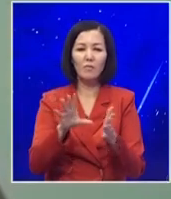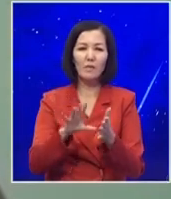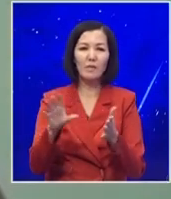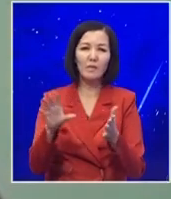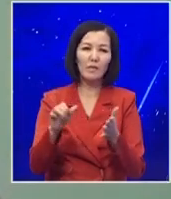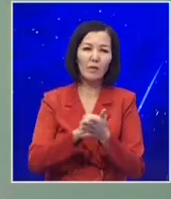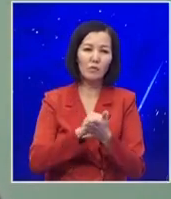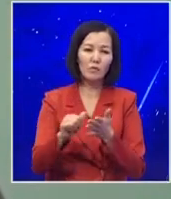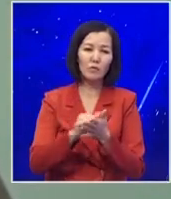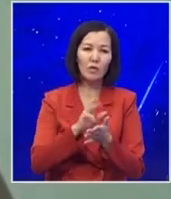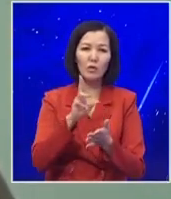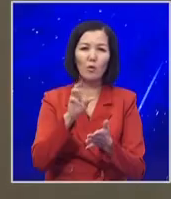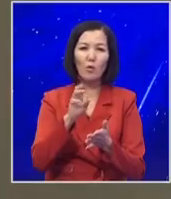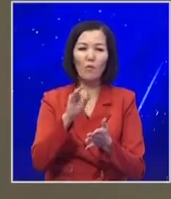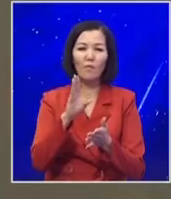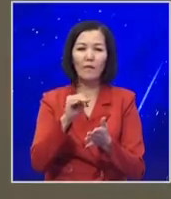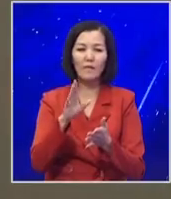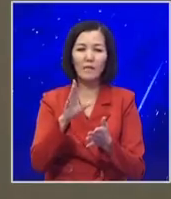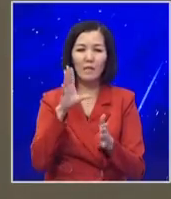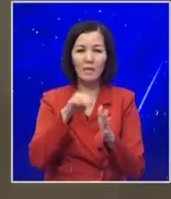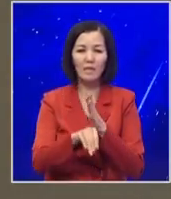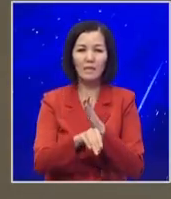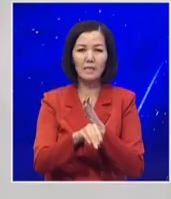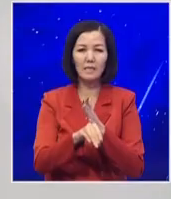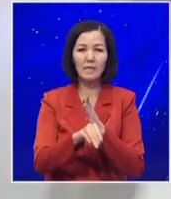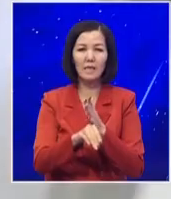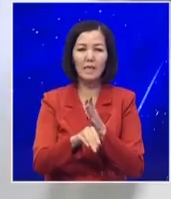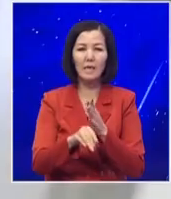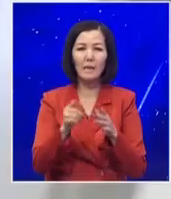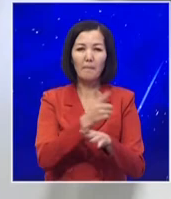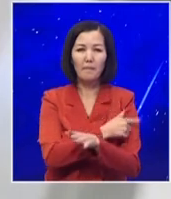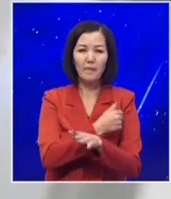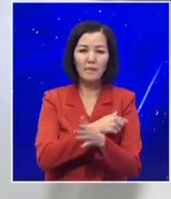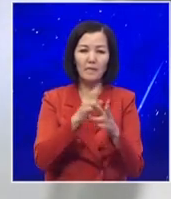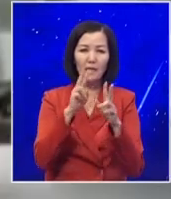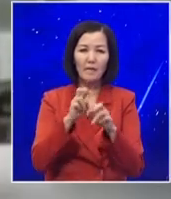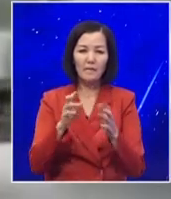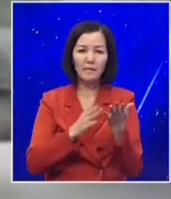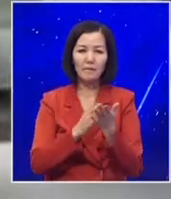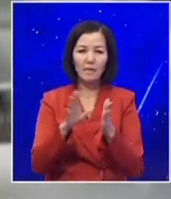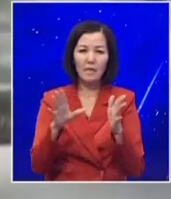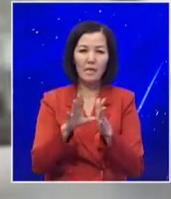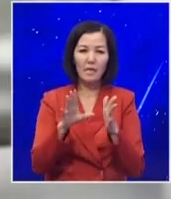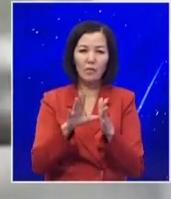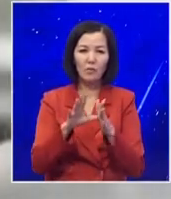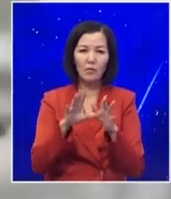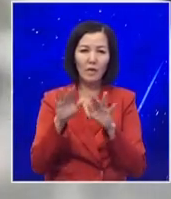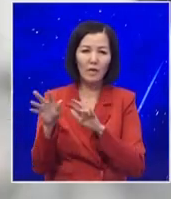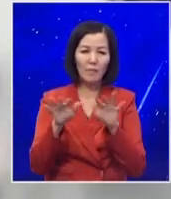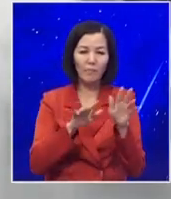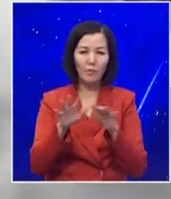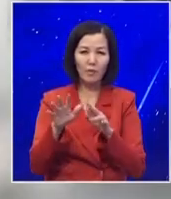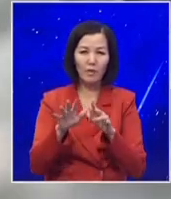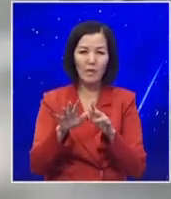енгізілет. Жергілікті денсаулық сақтау орталығы және ESCT медициналық қызметкерінің электронды базасы азаматтардың